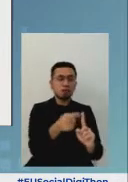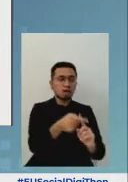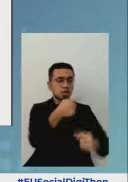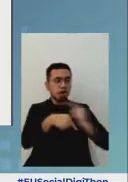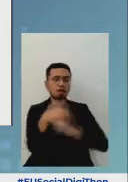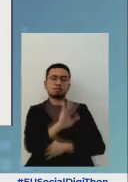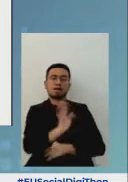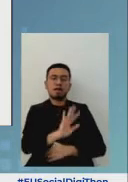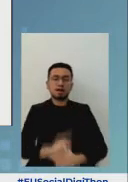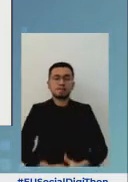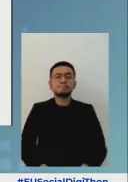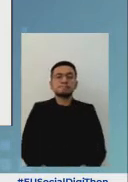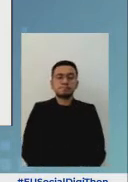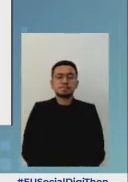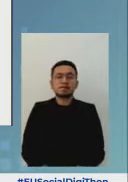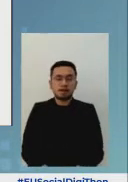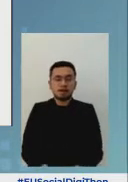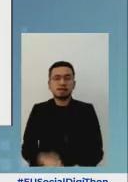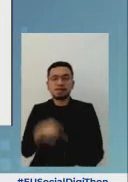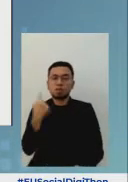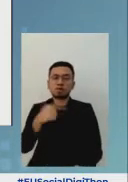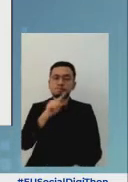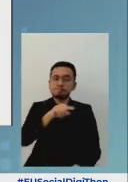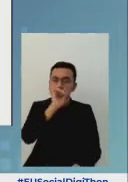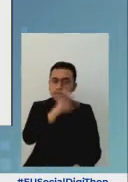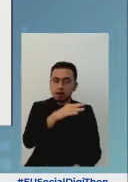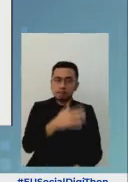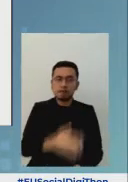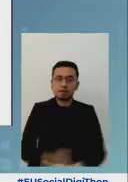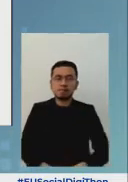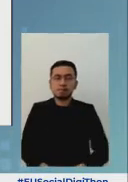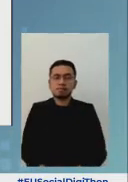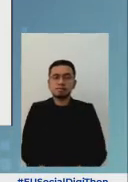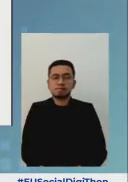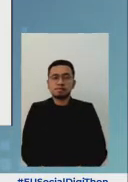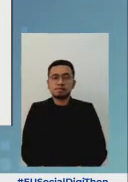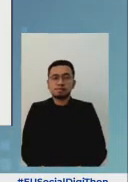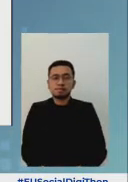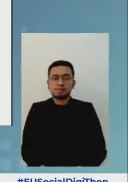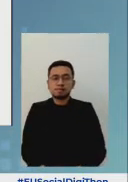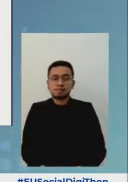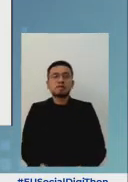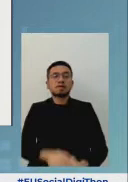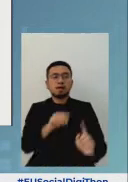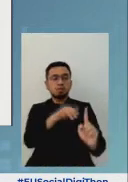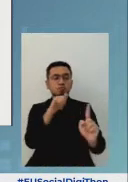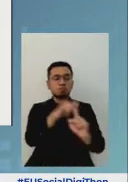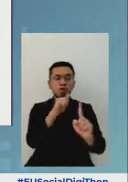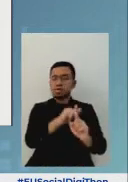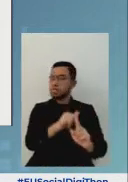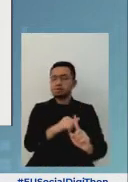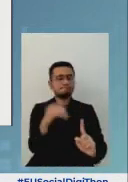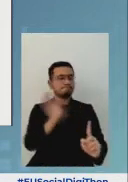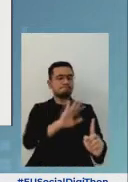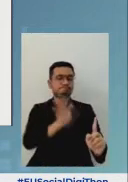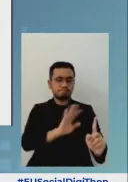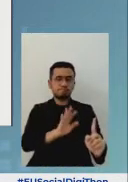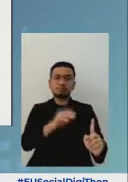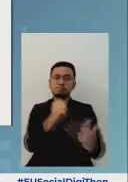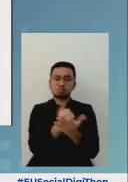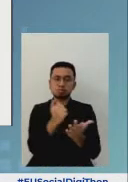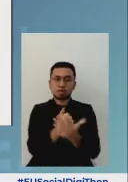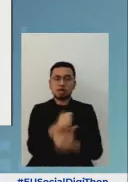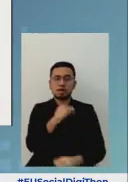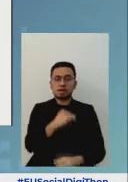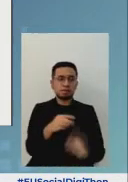perlakuan tersebut. Sampaikan pada dia, ya. You don't deserve this. Kamu gak layak dibully. This is not your problem, this is that